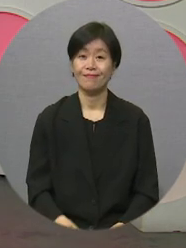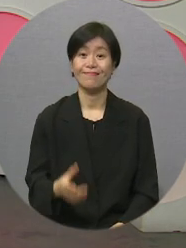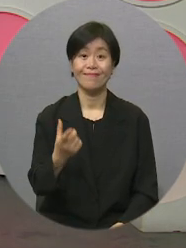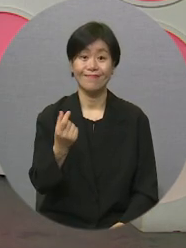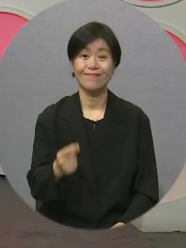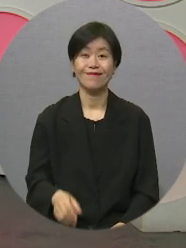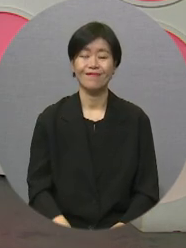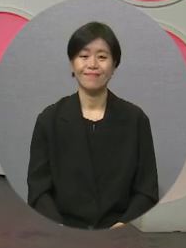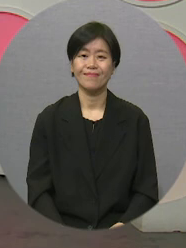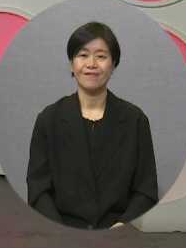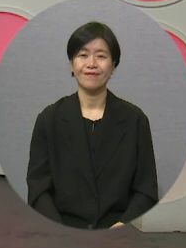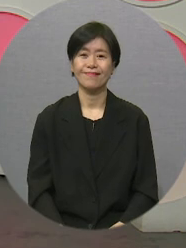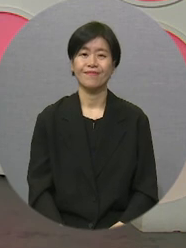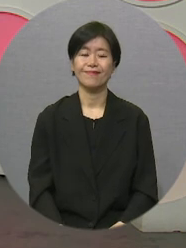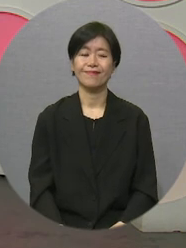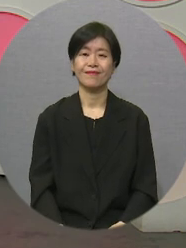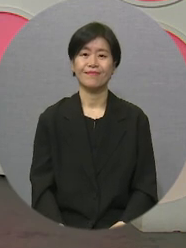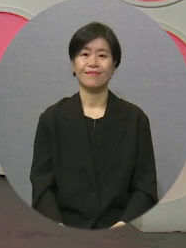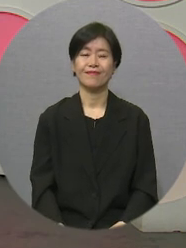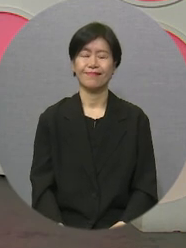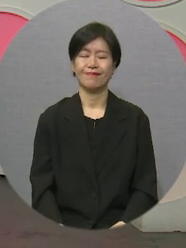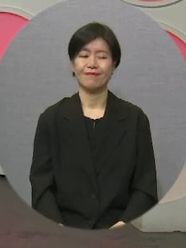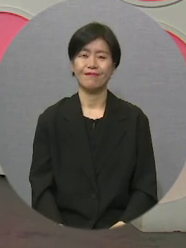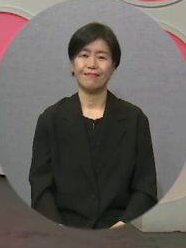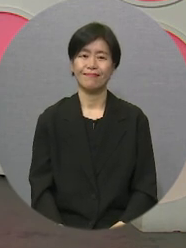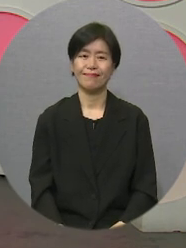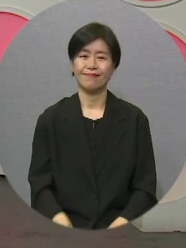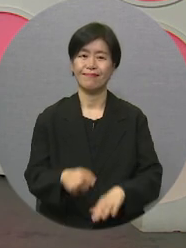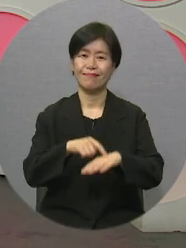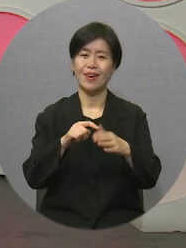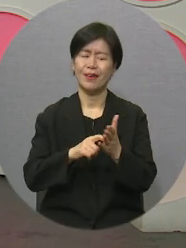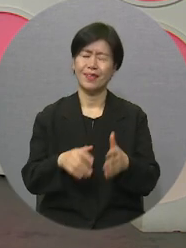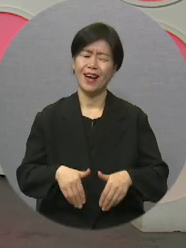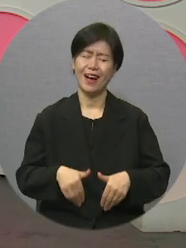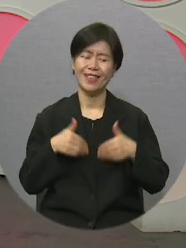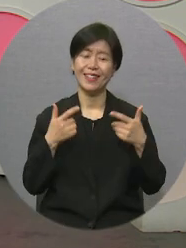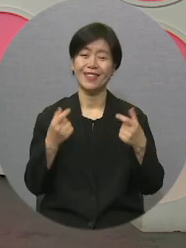그래요. 예. 네. 아이고 참 가슴이 그냥 저릿저릿하네요. 예.